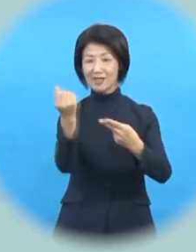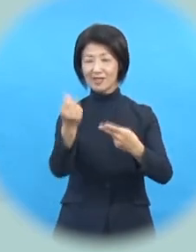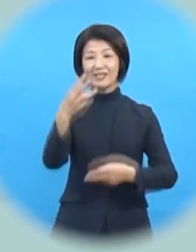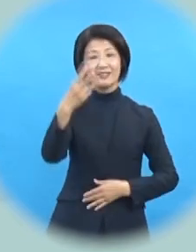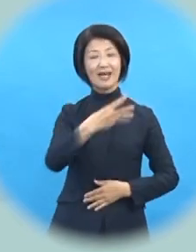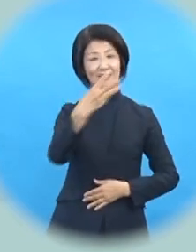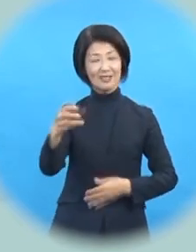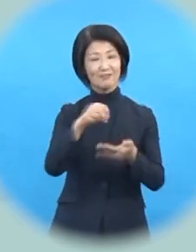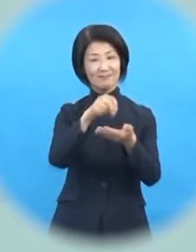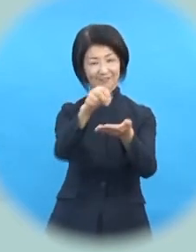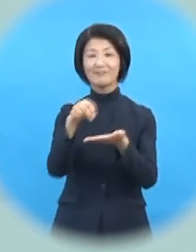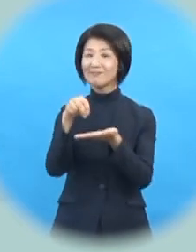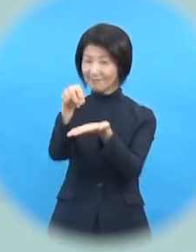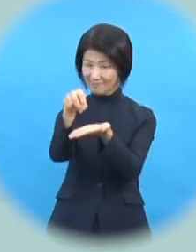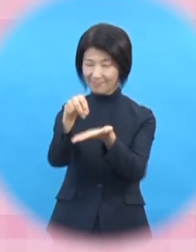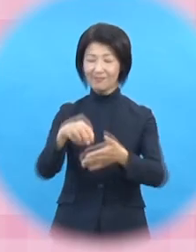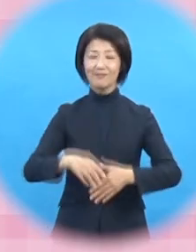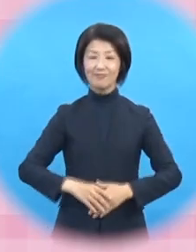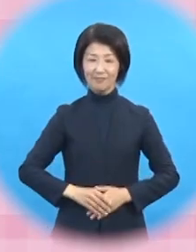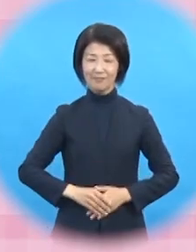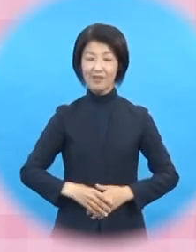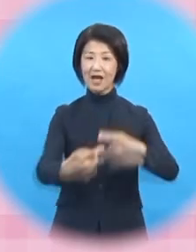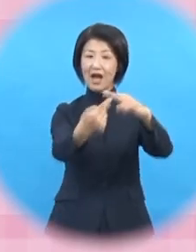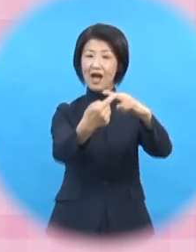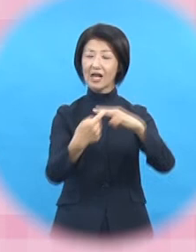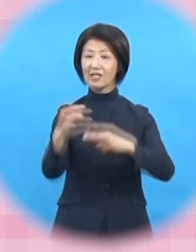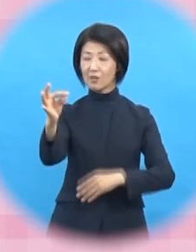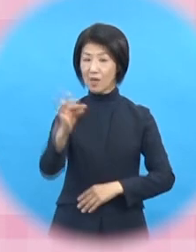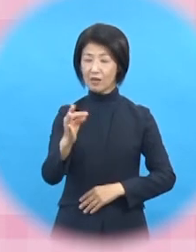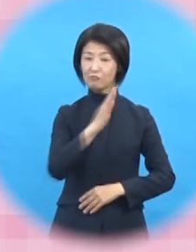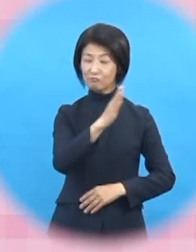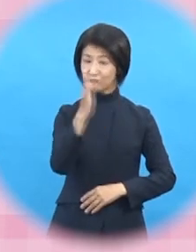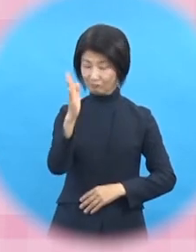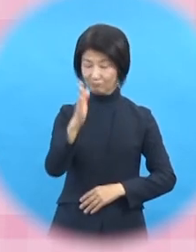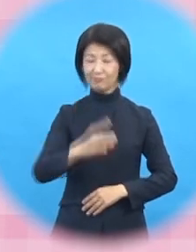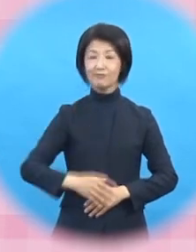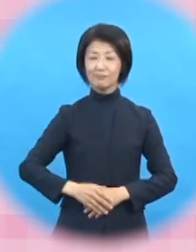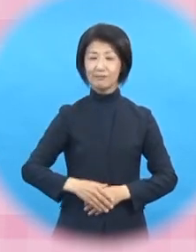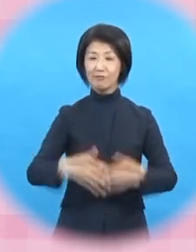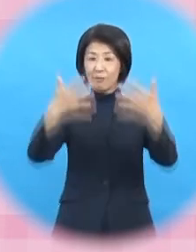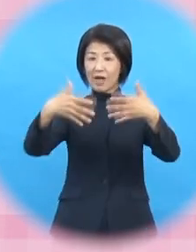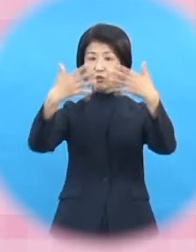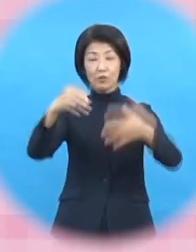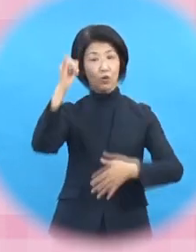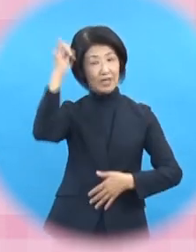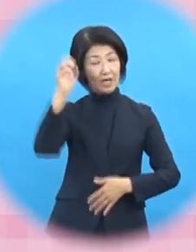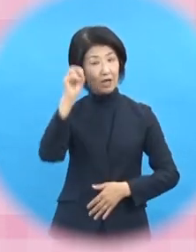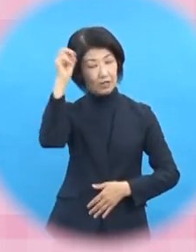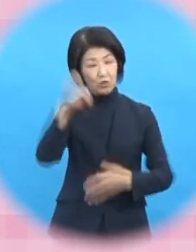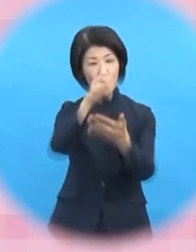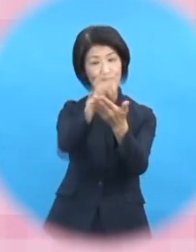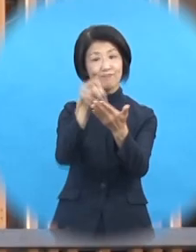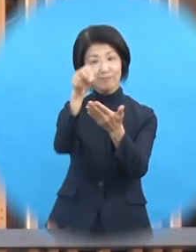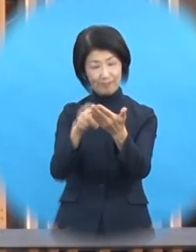して3名の方にプレゼント。はがきやメールでご応募くださいね。番組へのご意見やご感想もお